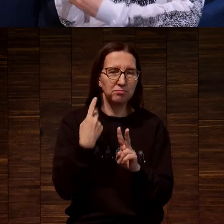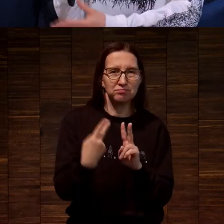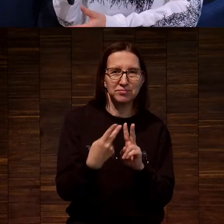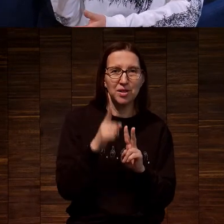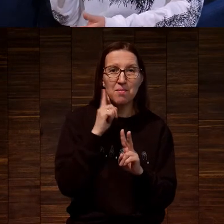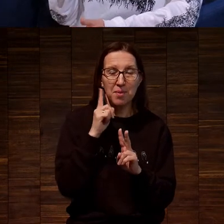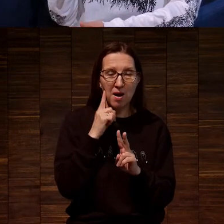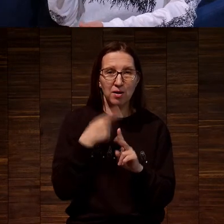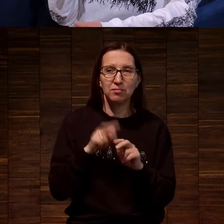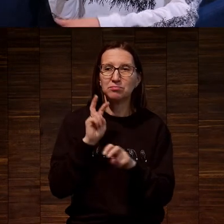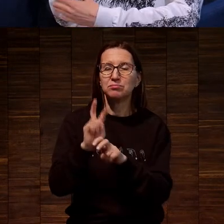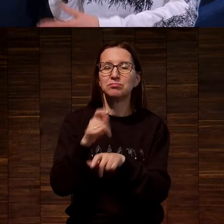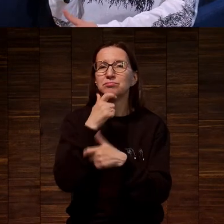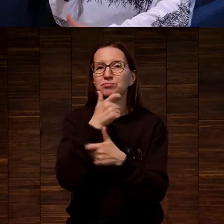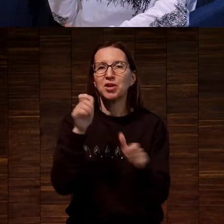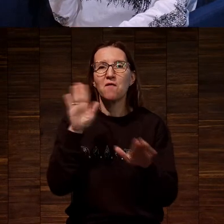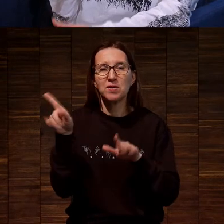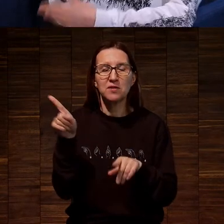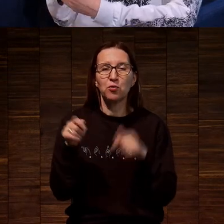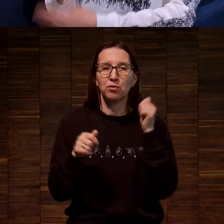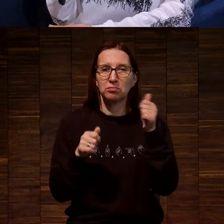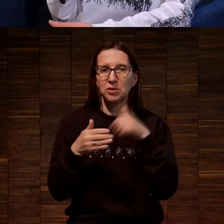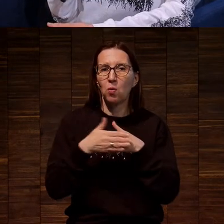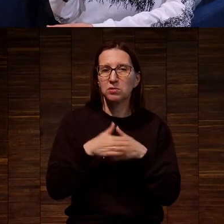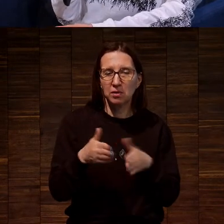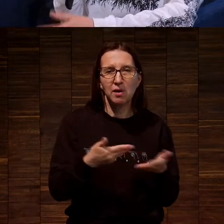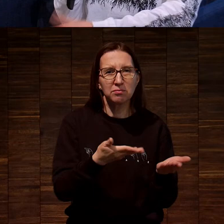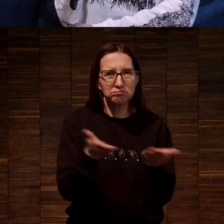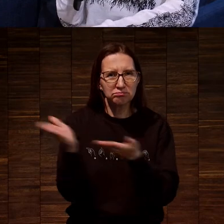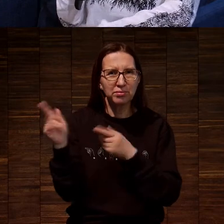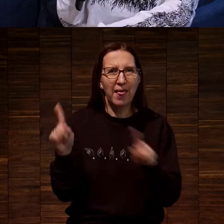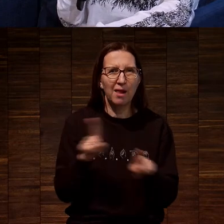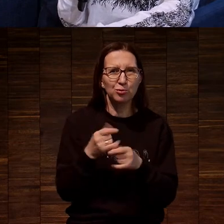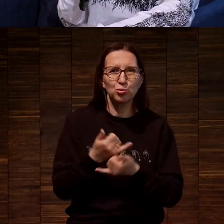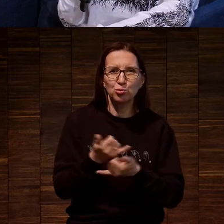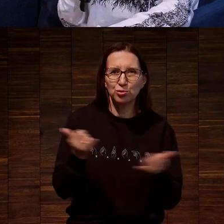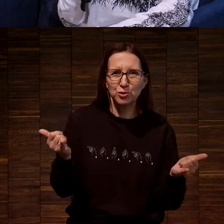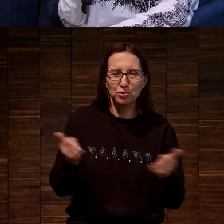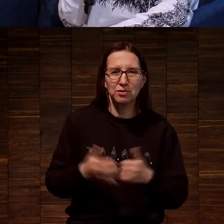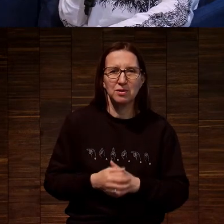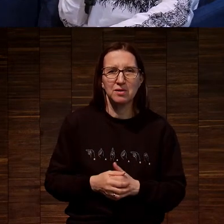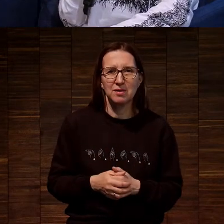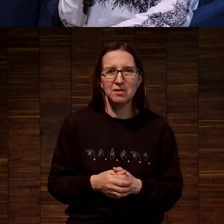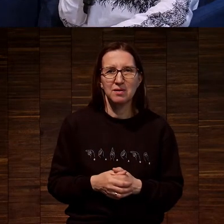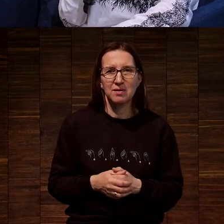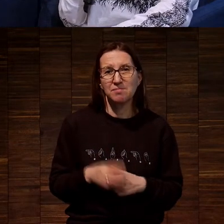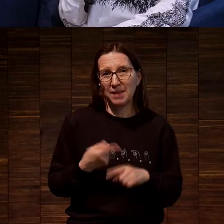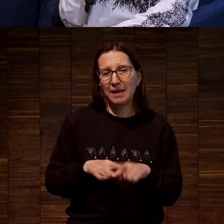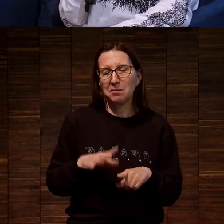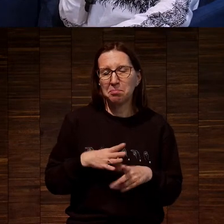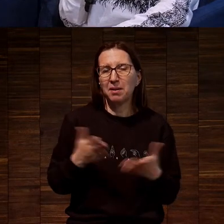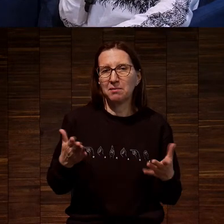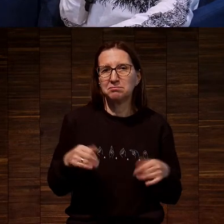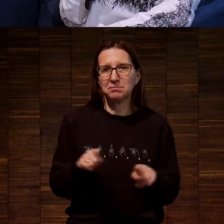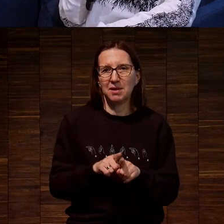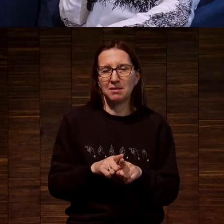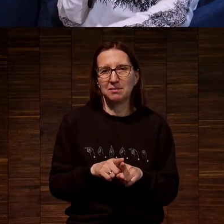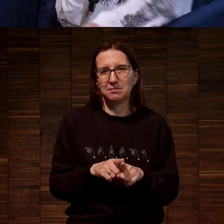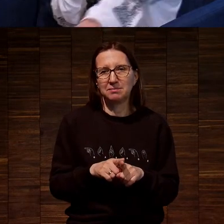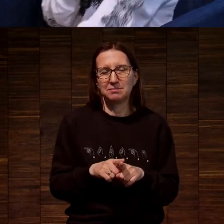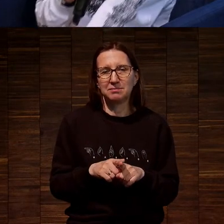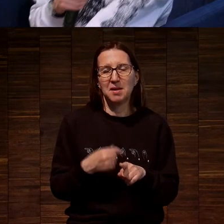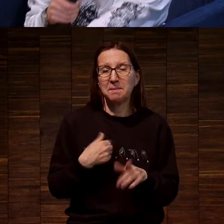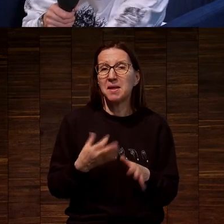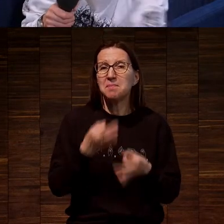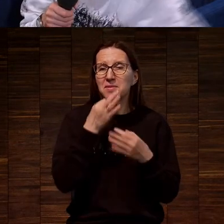на выставку. Они открыли, провели им экскурсию, вот, это было достаточно, ну, как бы, мне